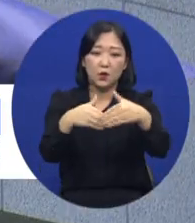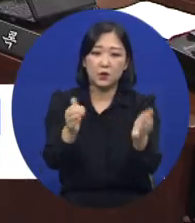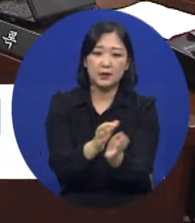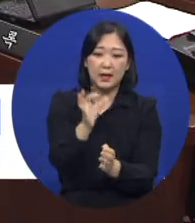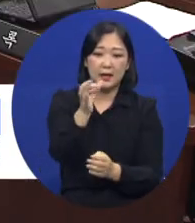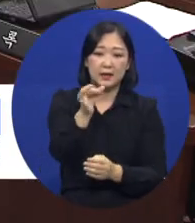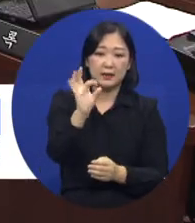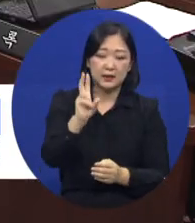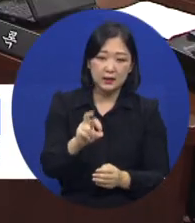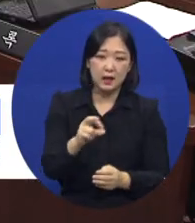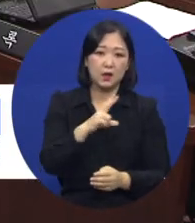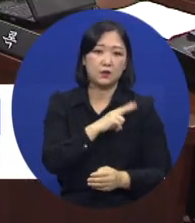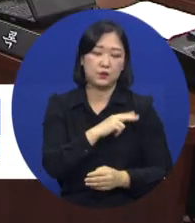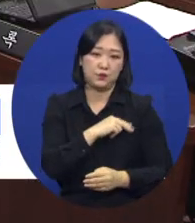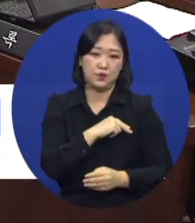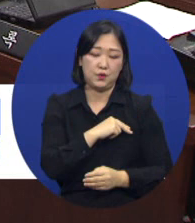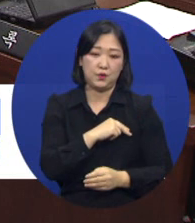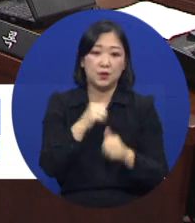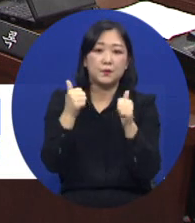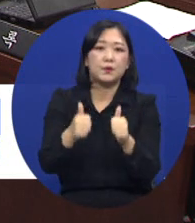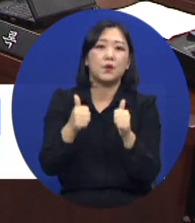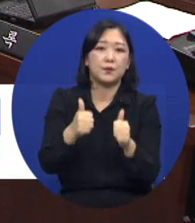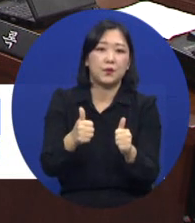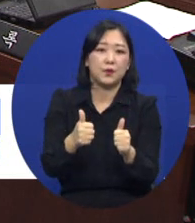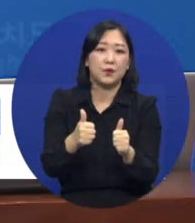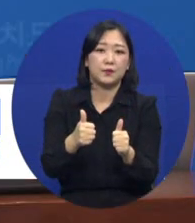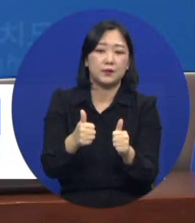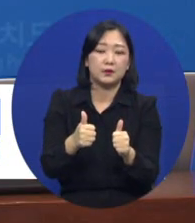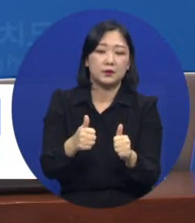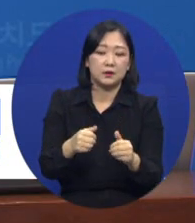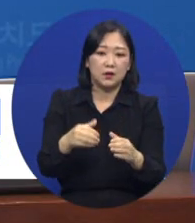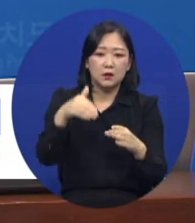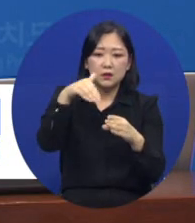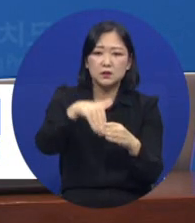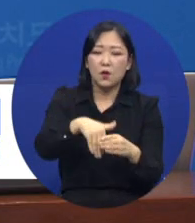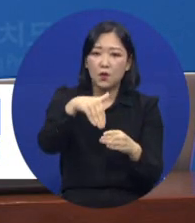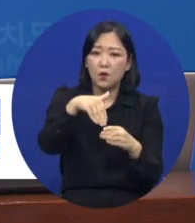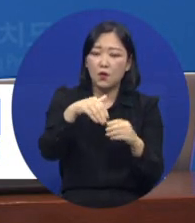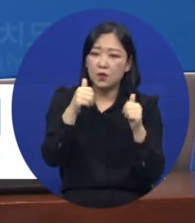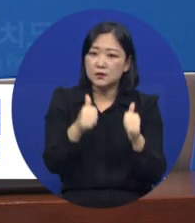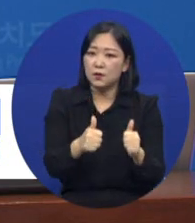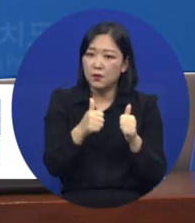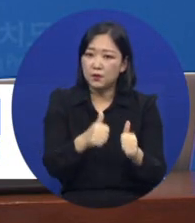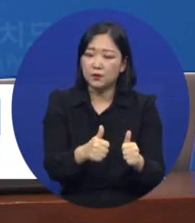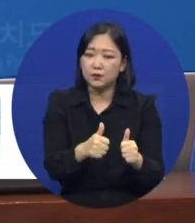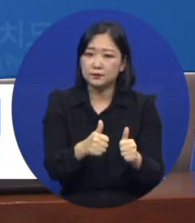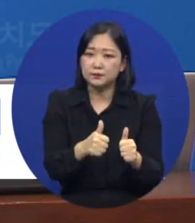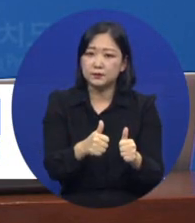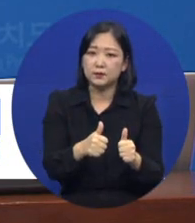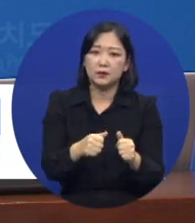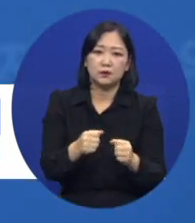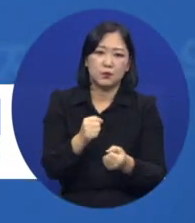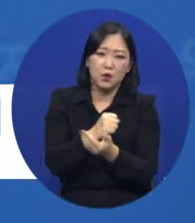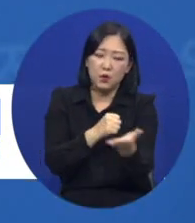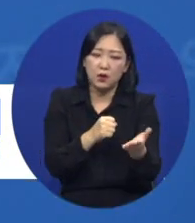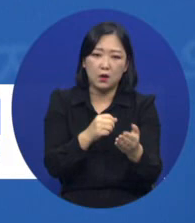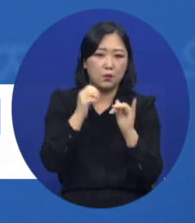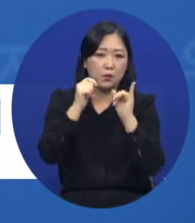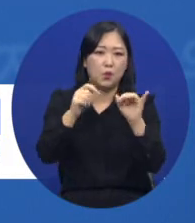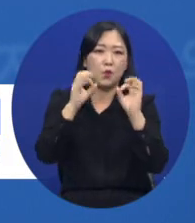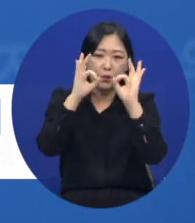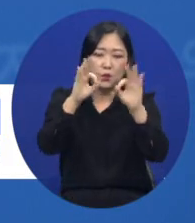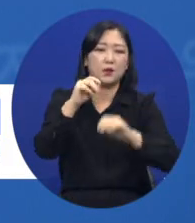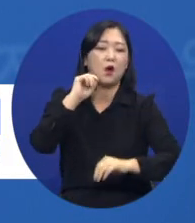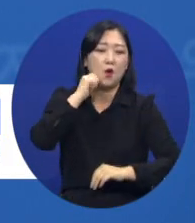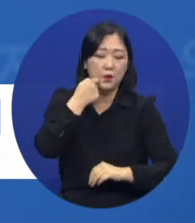양영식 제주도 의원 파기환송심에서 선거의 공정성을 저해할 만한 영향력 있는 전파를 했다고는 보기